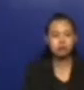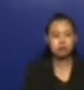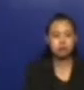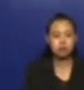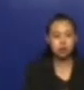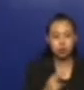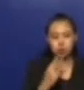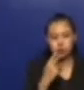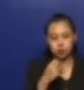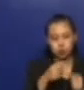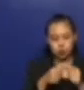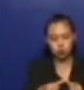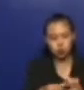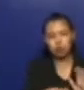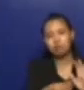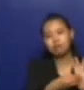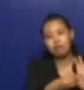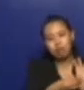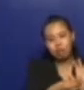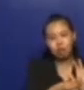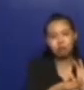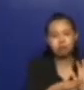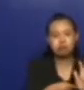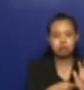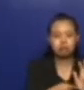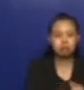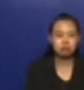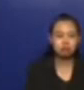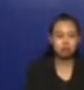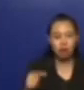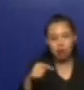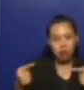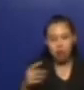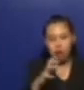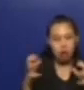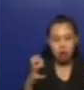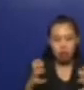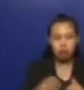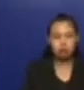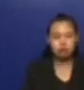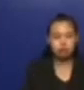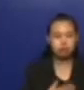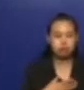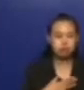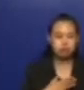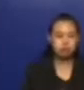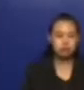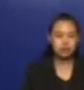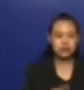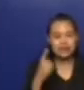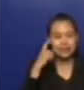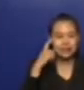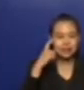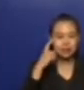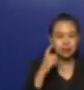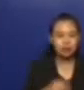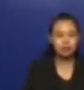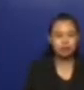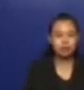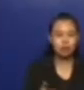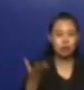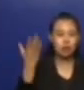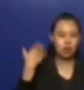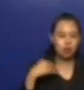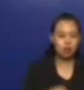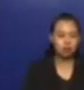ใจกลางเมืองทั้งหมดเลยครับผมว่าวันนี้ต้องกลับมาใหม่ ผมยังชื่นใจพลเอกชวลิตย